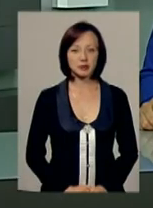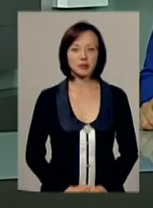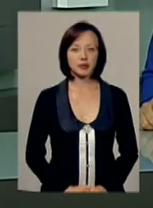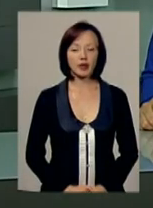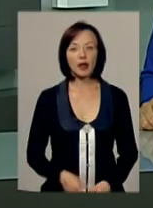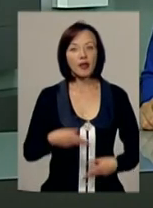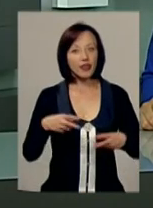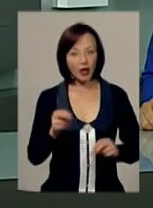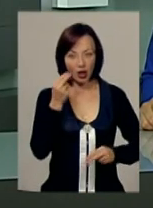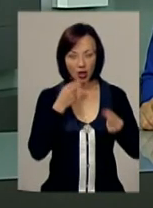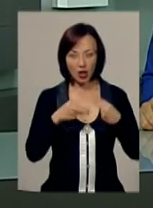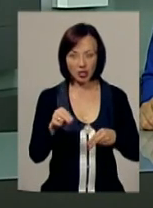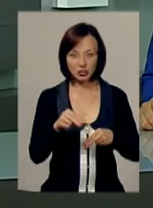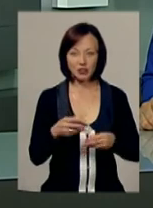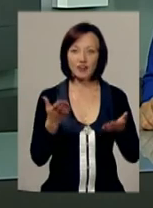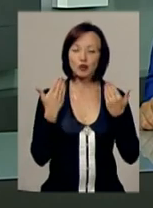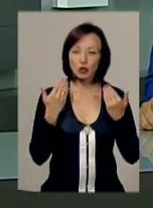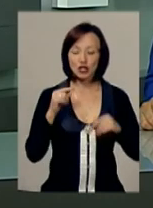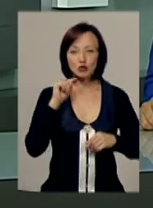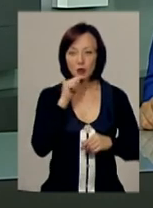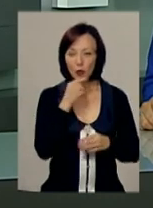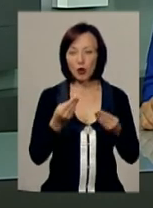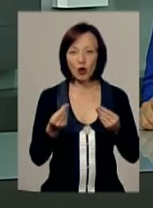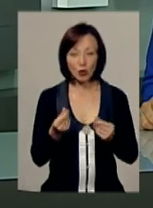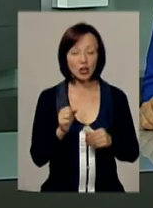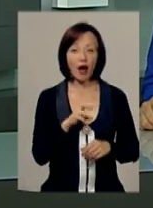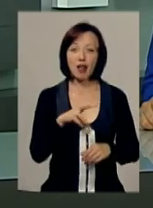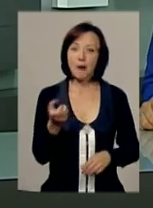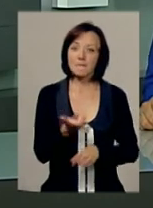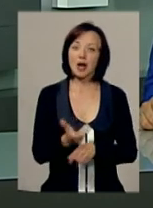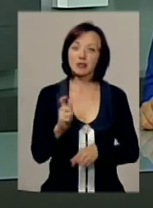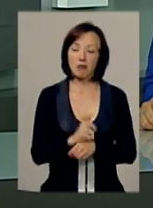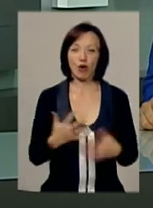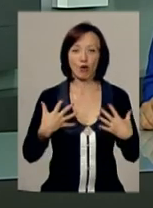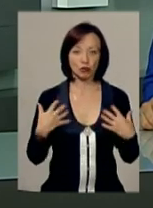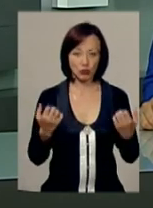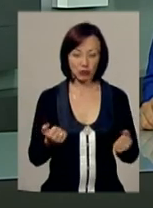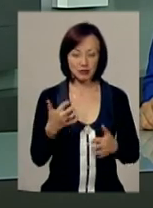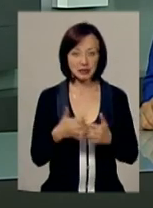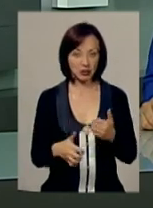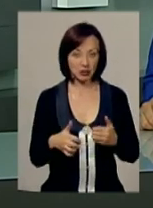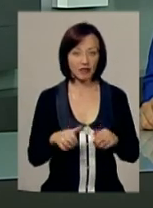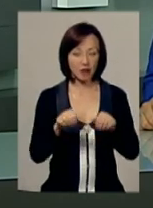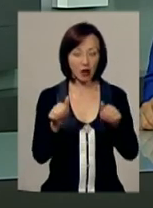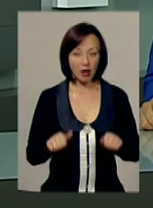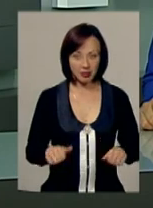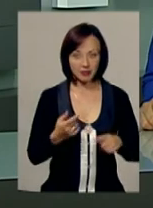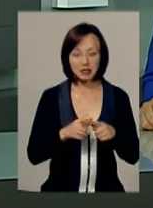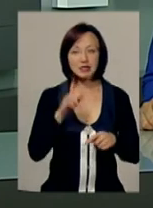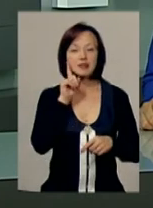Де краще провести відпустку, щоб зекономити гроші, але при цьому максимально оздоровитися? Серед варіантів – зелений